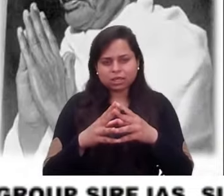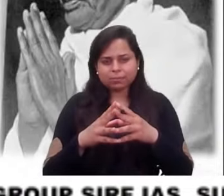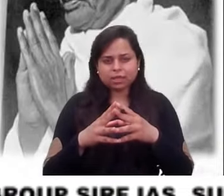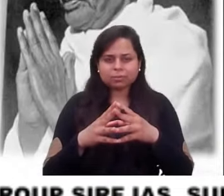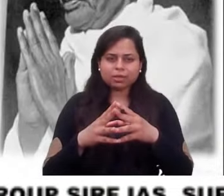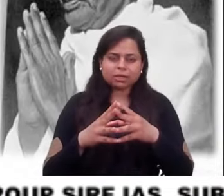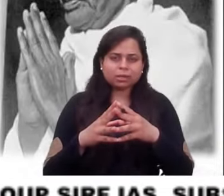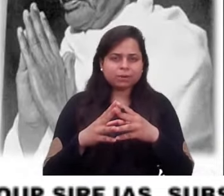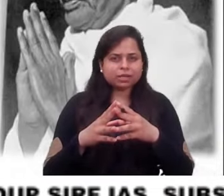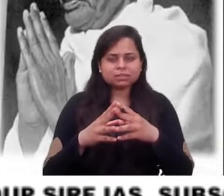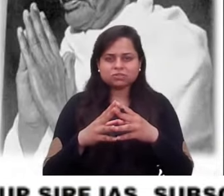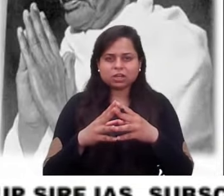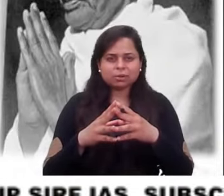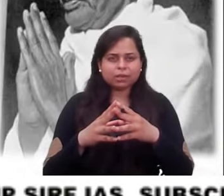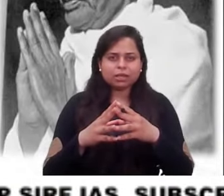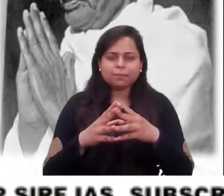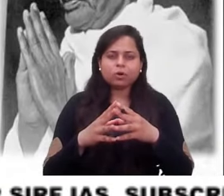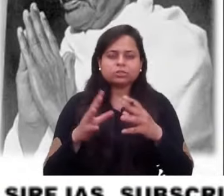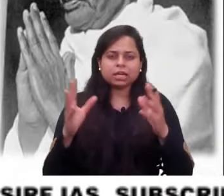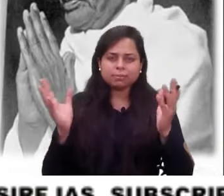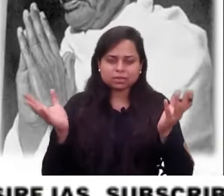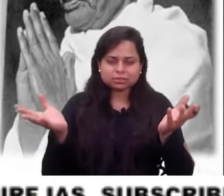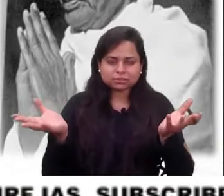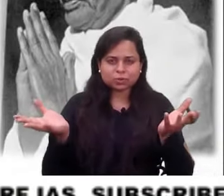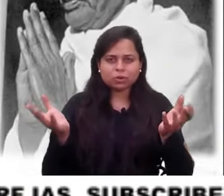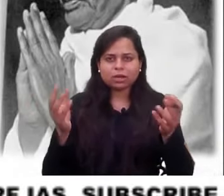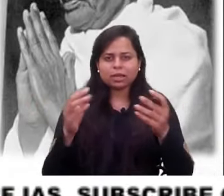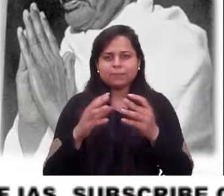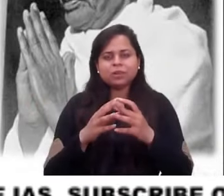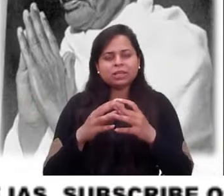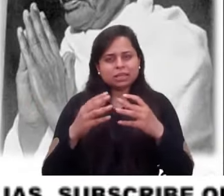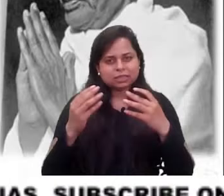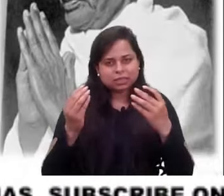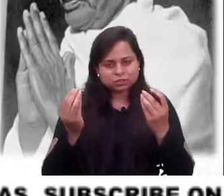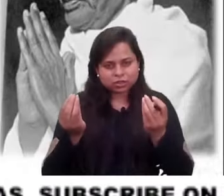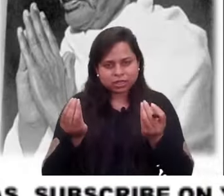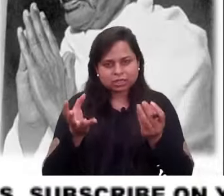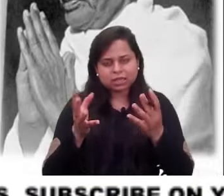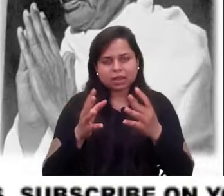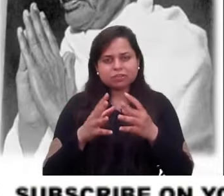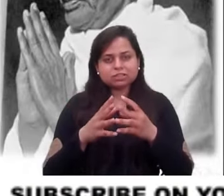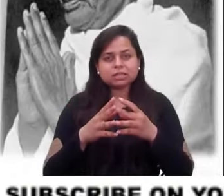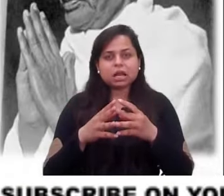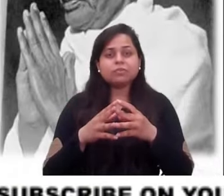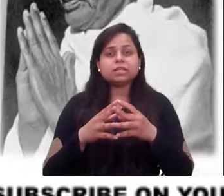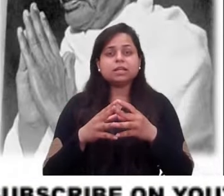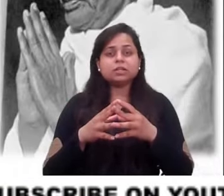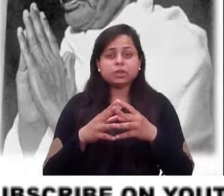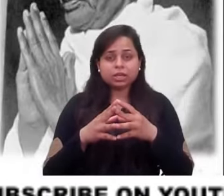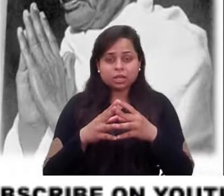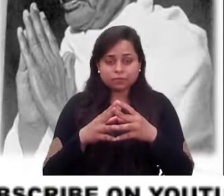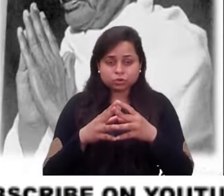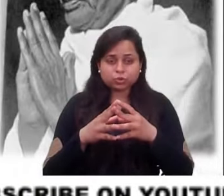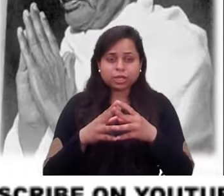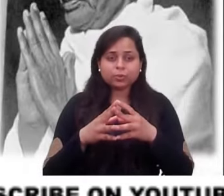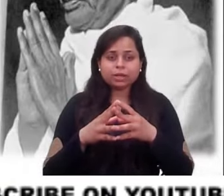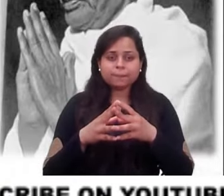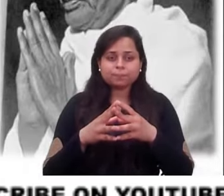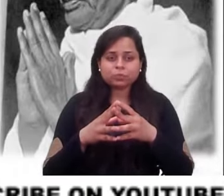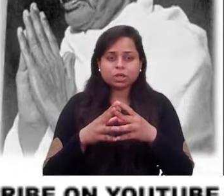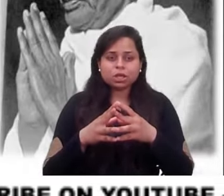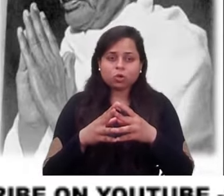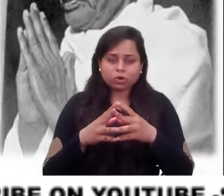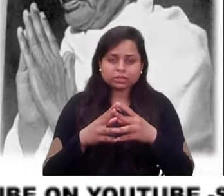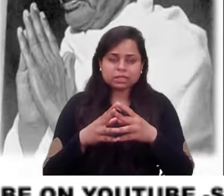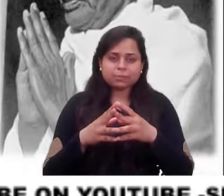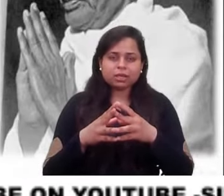यहां पर यह बहुत सारे रहा है यह लैंग्वेज से जुड़े हुए